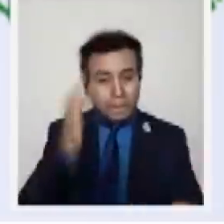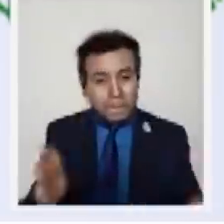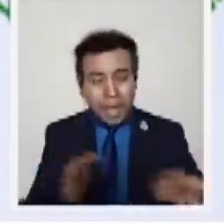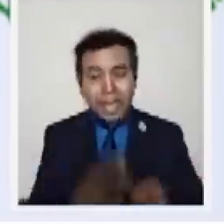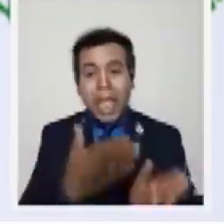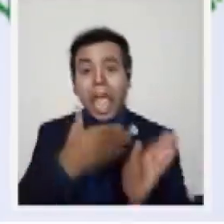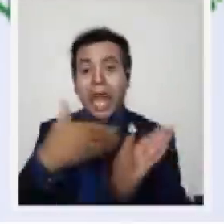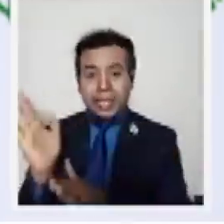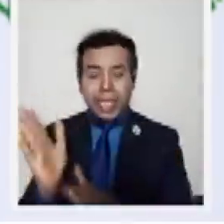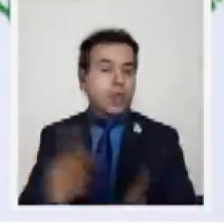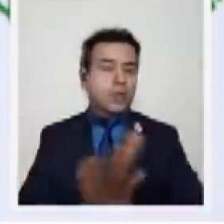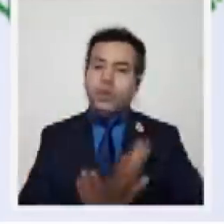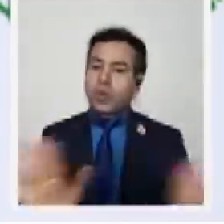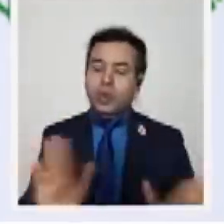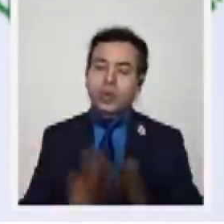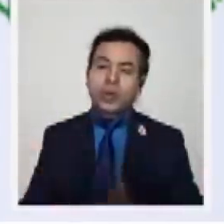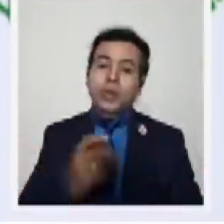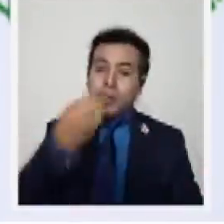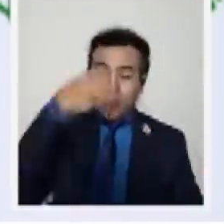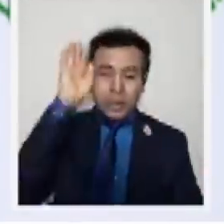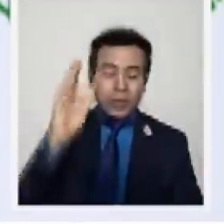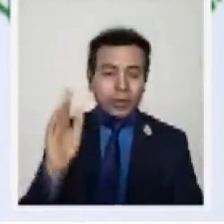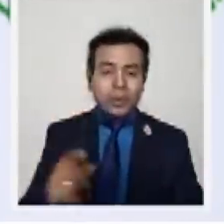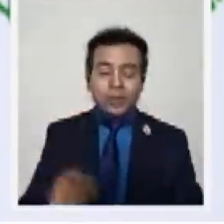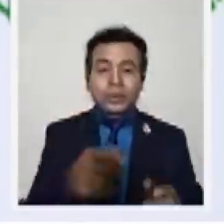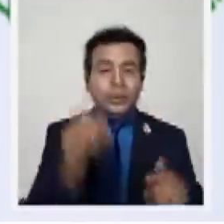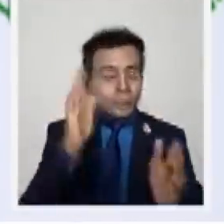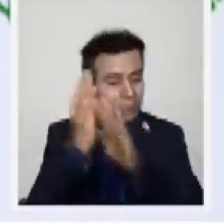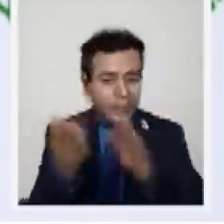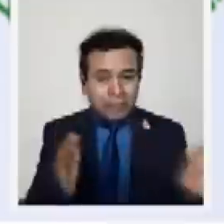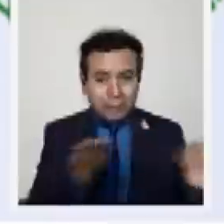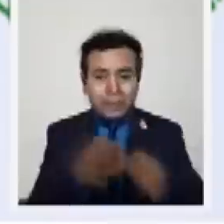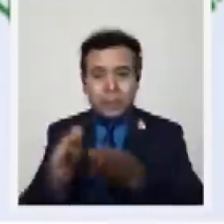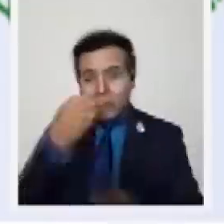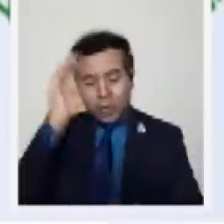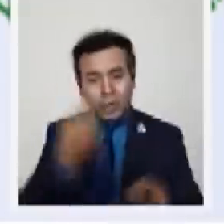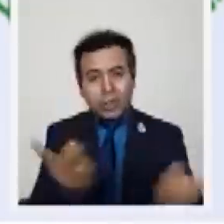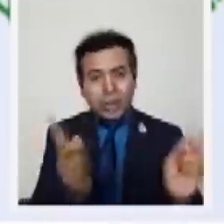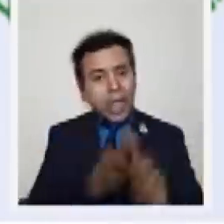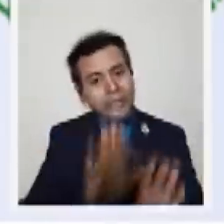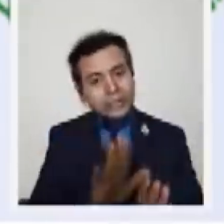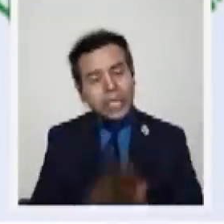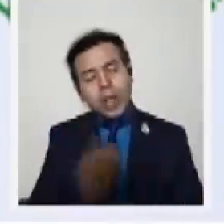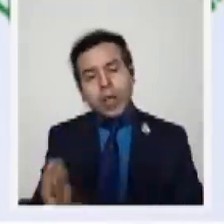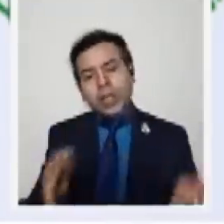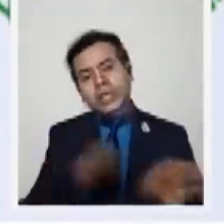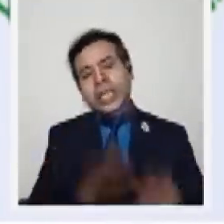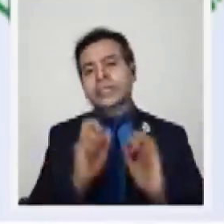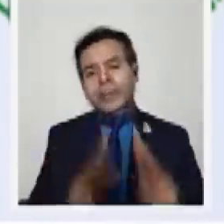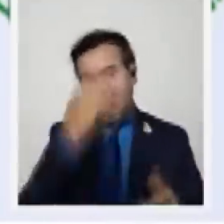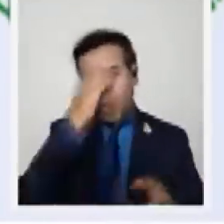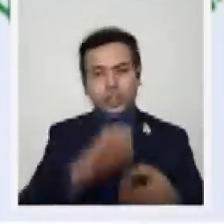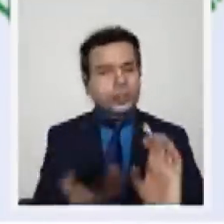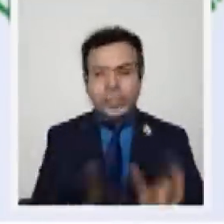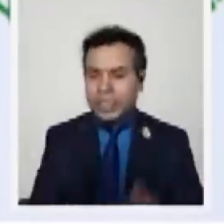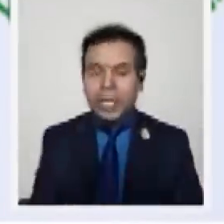কোভিড ডেডিকেটেড কবরস্থান এইসব বিষয় নিয়ে যখন কথা হচ্ছে, এই বিষয়টাকে আমরা আসলে বিবেচনা